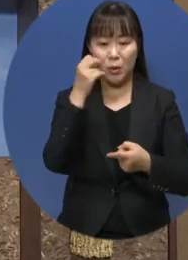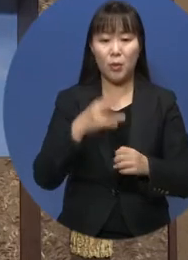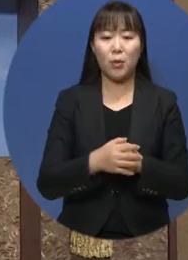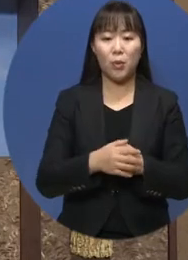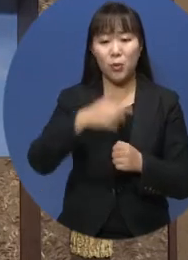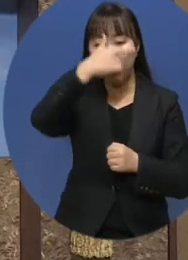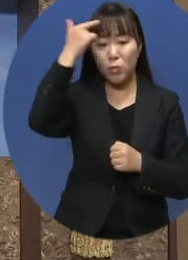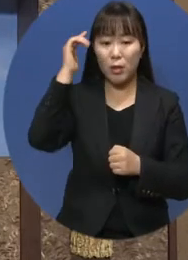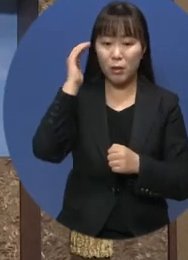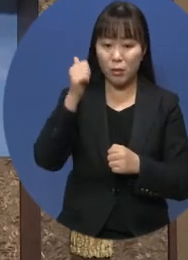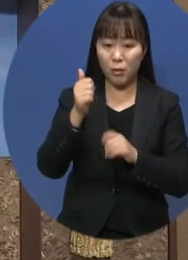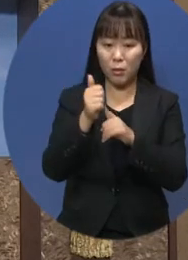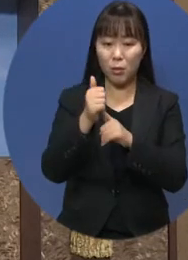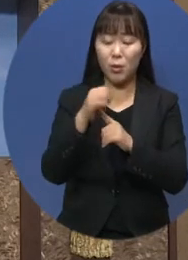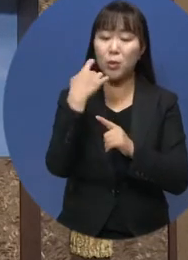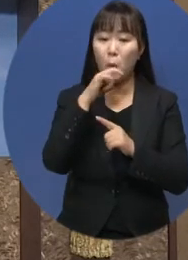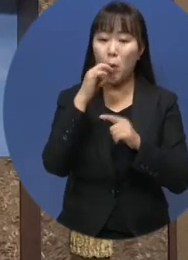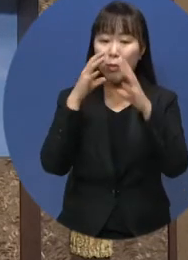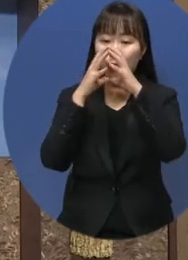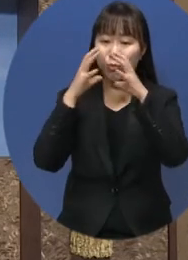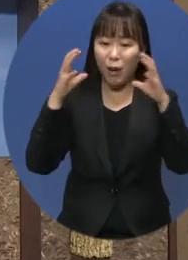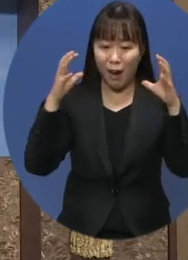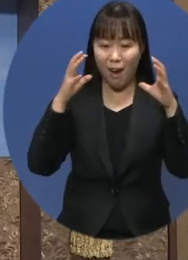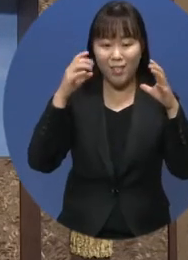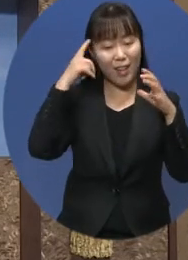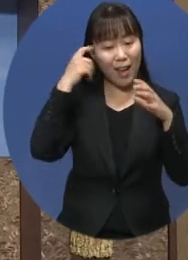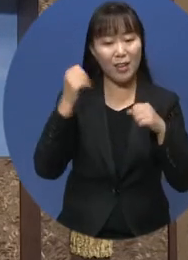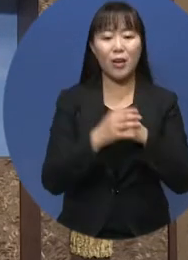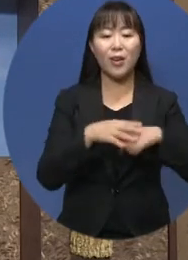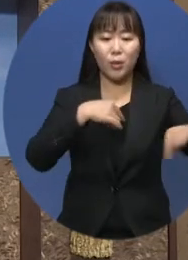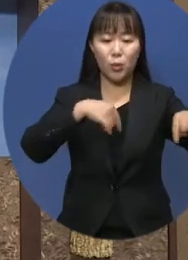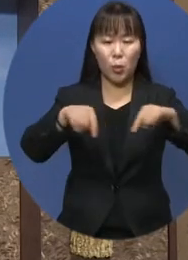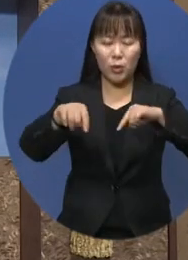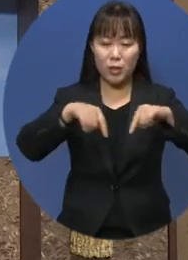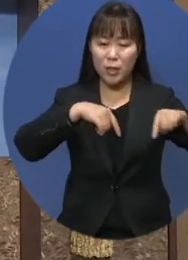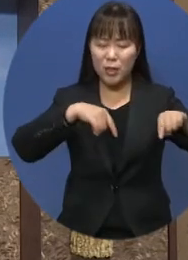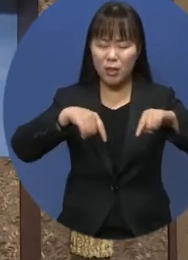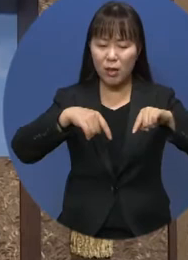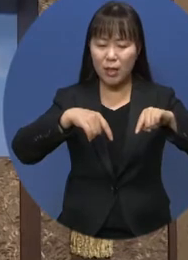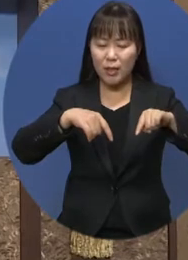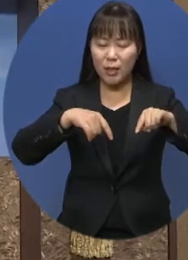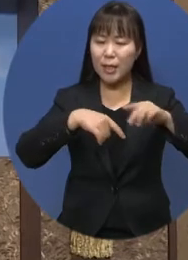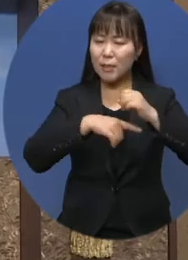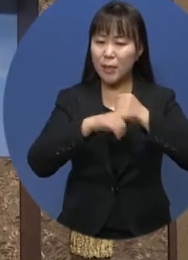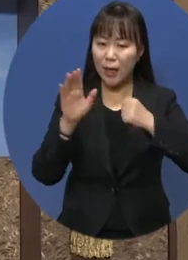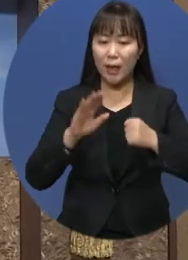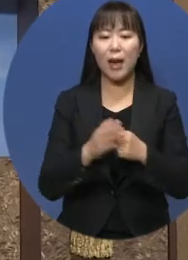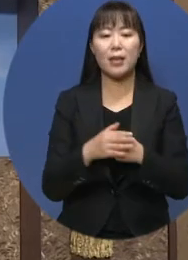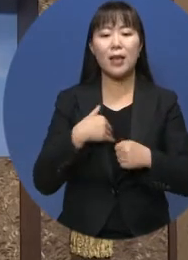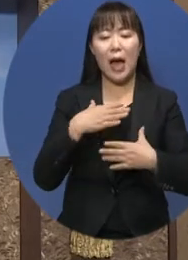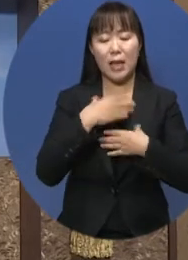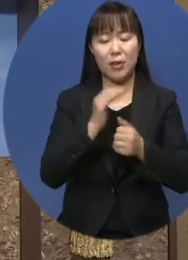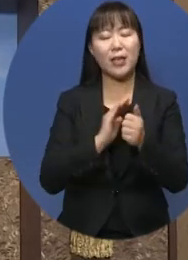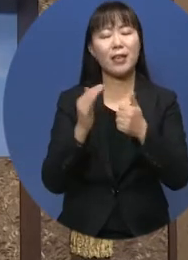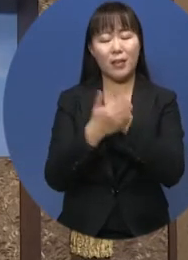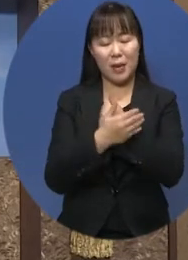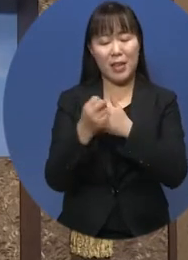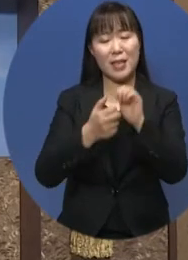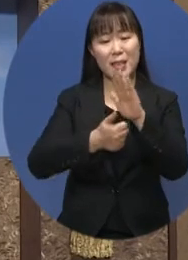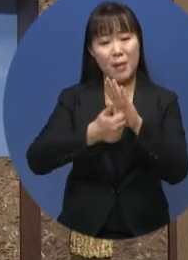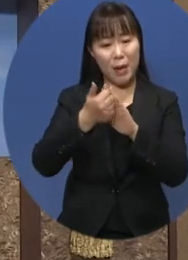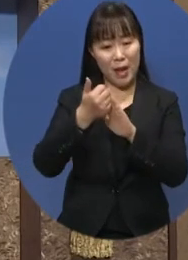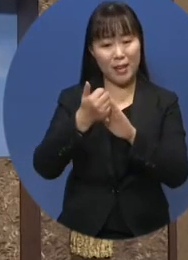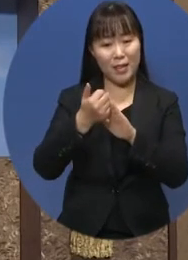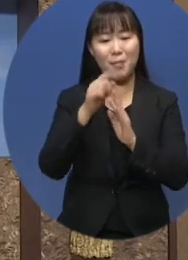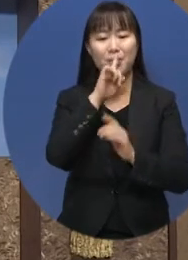노무현 대통령 노란 풍선 새끈녀 잖아요 근데 그런 정치적인 색깔 보다도 일단은 저는 안전과 희망을 우리 하게 따라